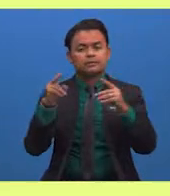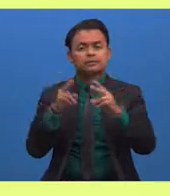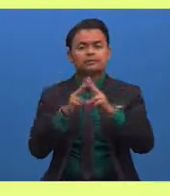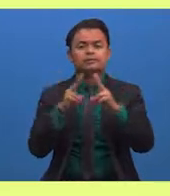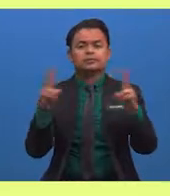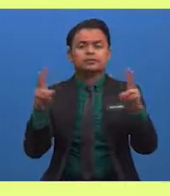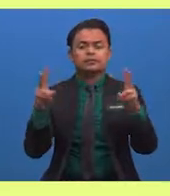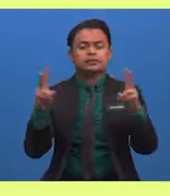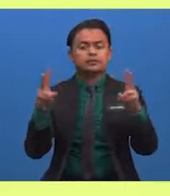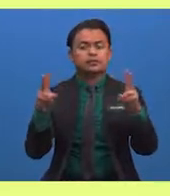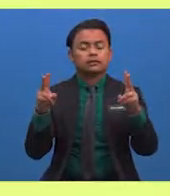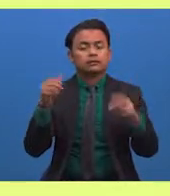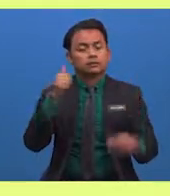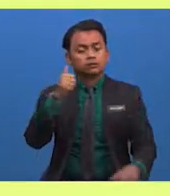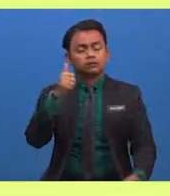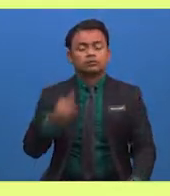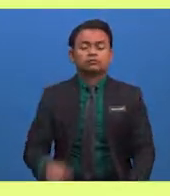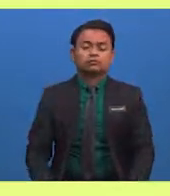kegemilangan tamadun Islam.